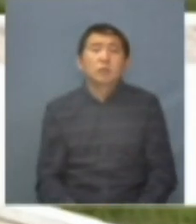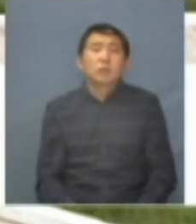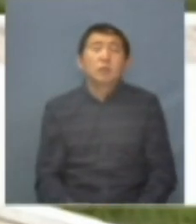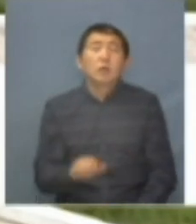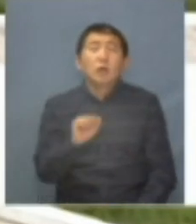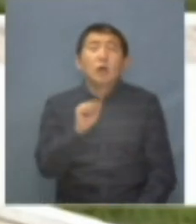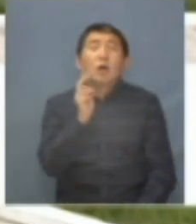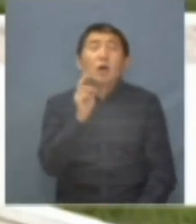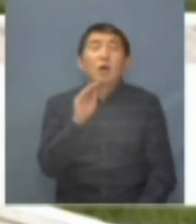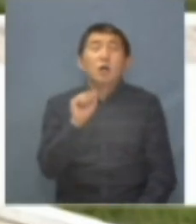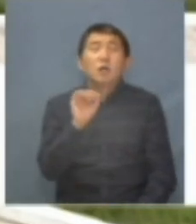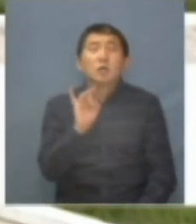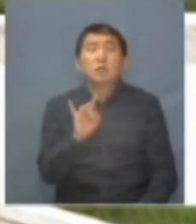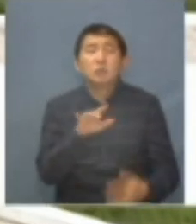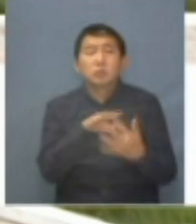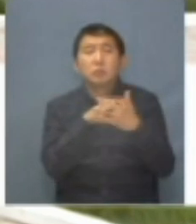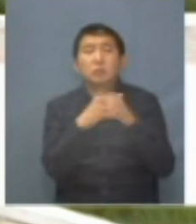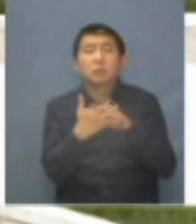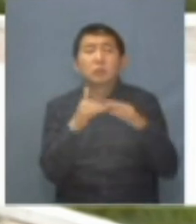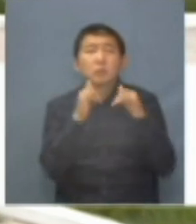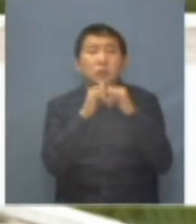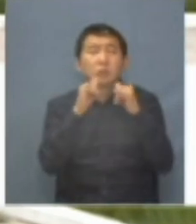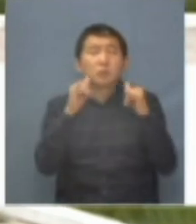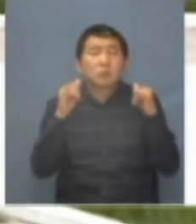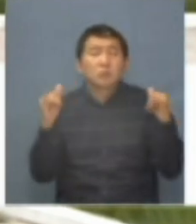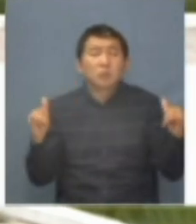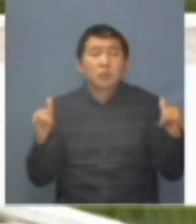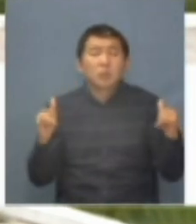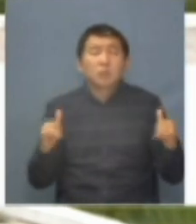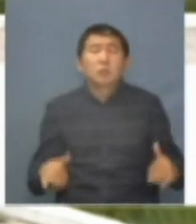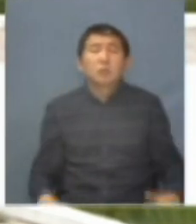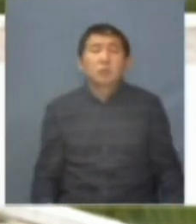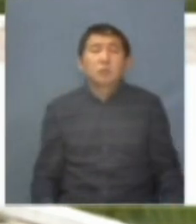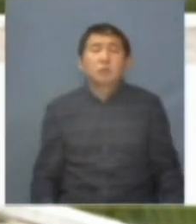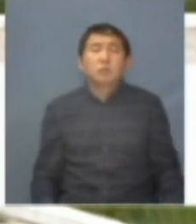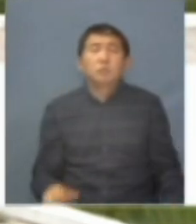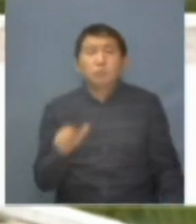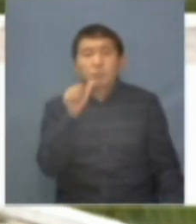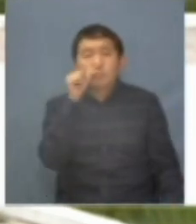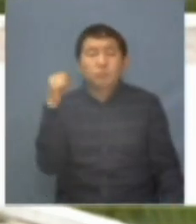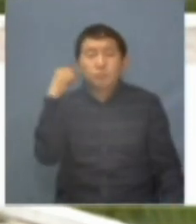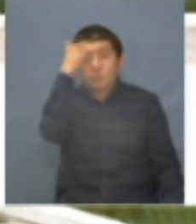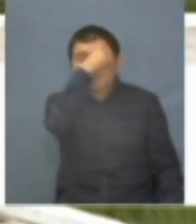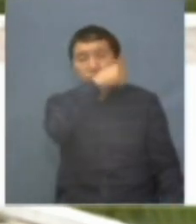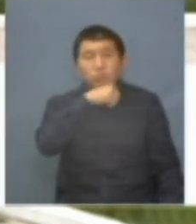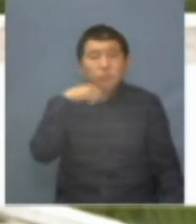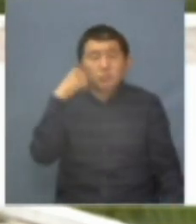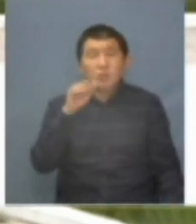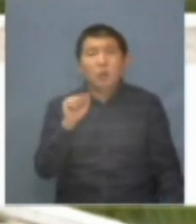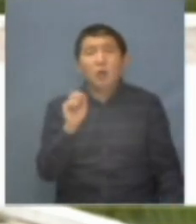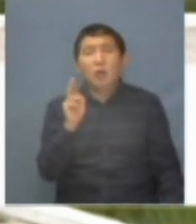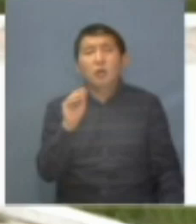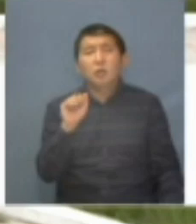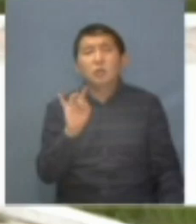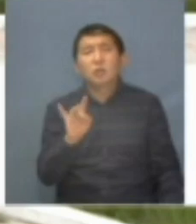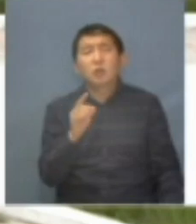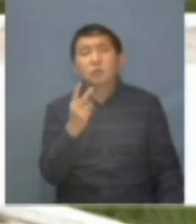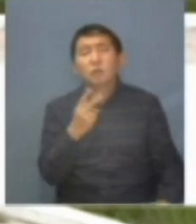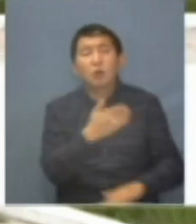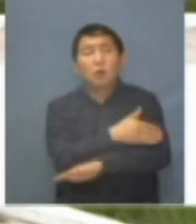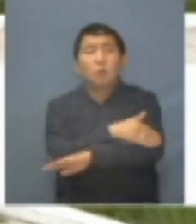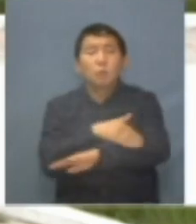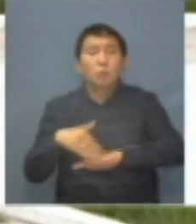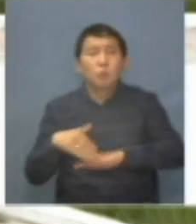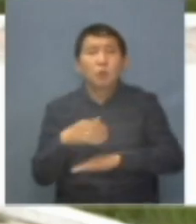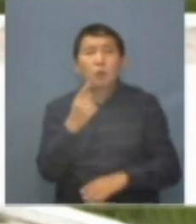үстінде. Көптеген абаттандыру жұмыстары жүргізіліп жатыр. Мәселен, былтырғы жылы Ақжар ауылында екі көшеге жиыны